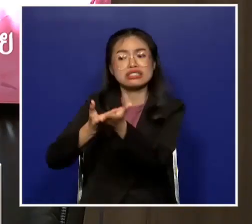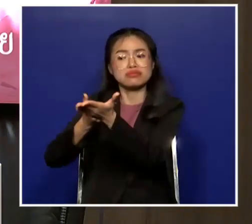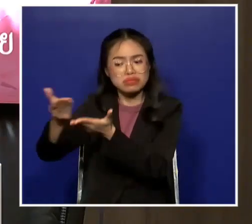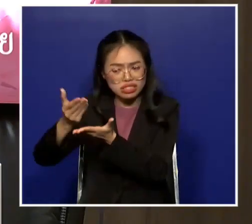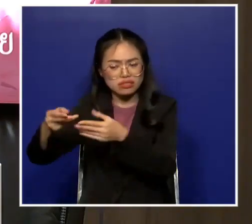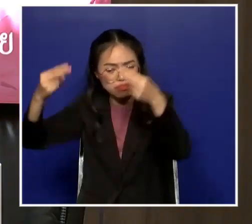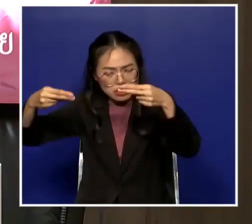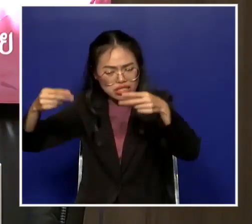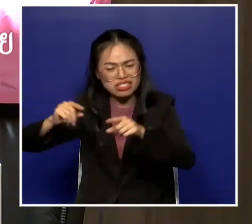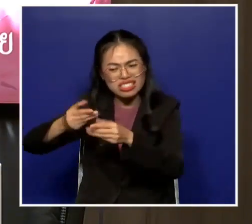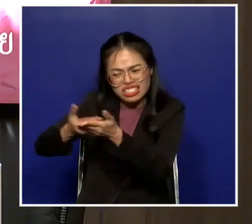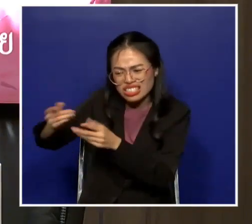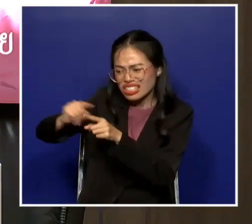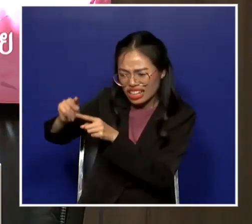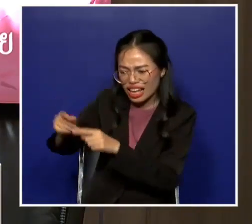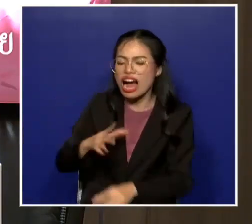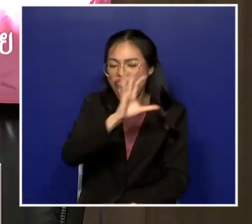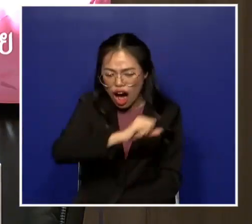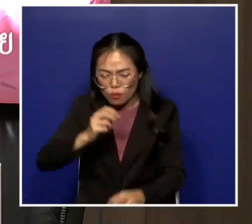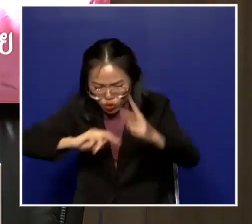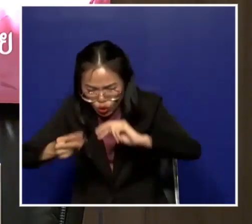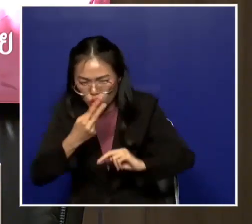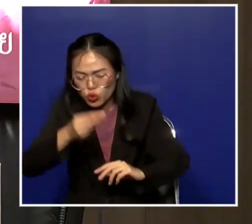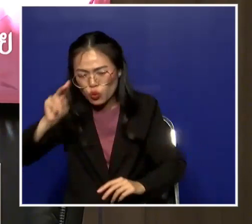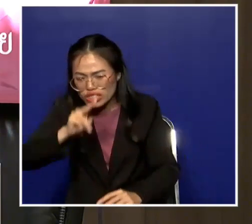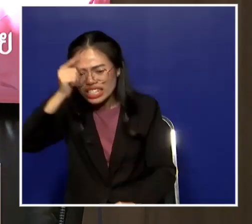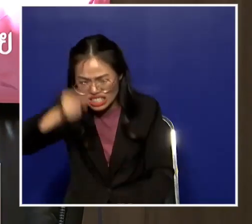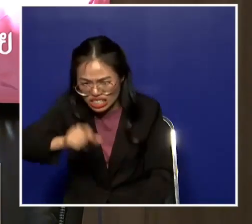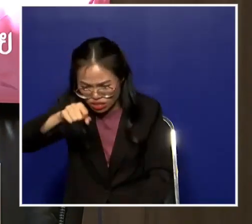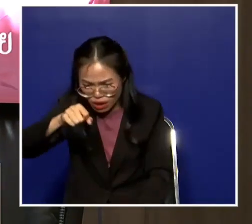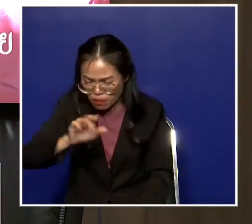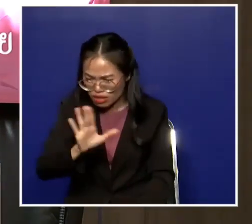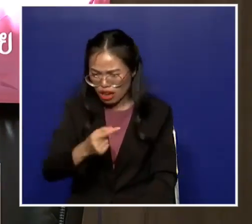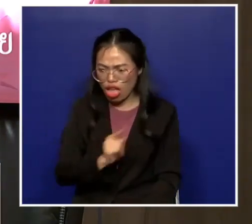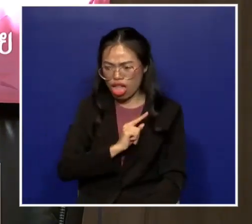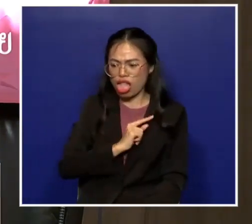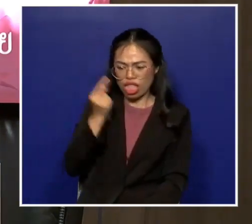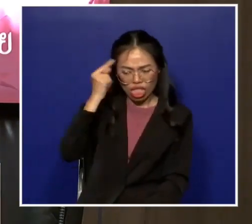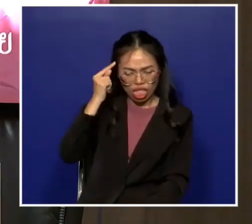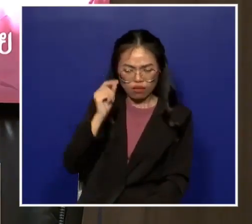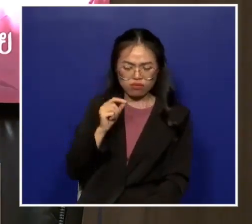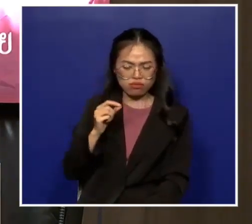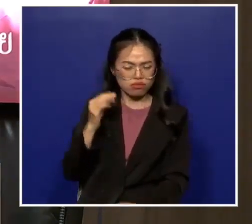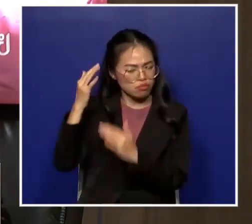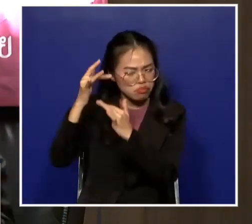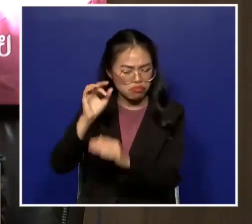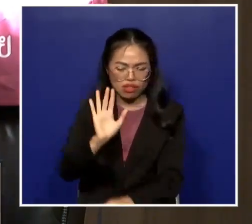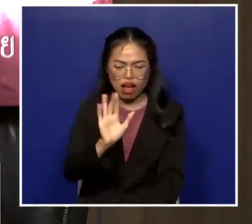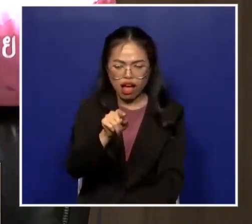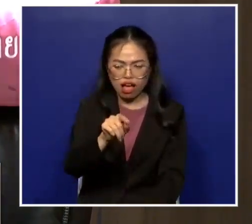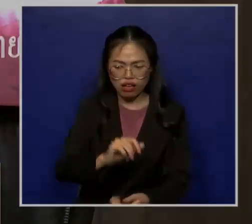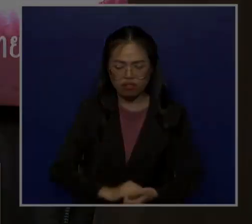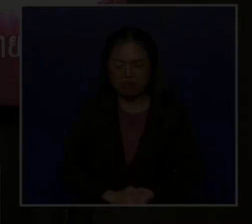ต่างๆเนี่ยเอามาชำแหละสิครับว่าท่านใช้จริงหรือไม่จริงอย่ามาพูดลอยๆกลับขอบคุณมากท่านประธานครับ ครับท่านนายกจะ